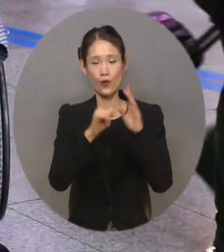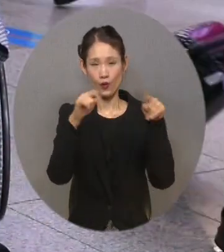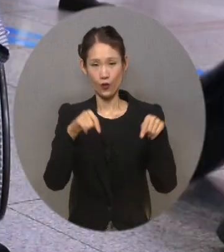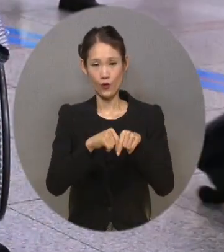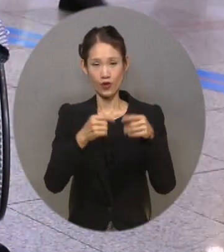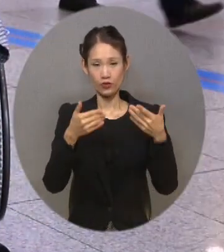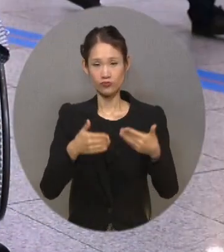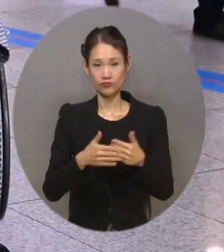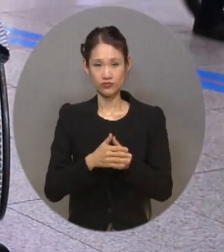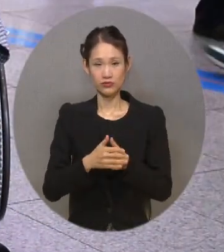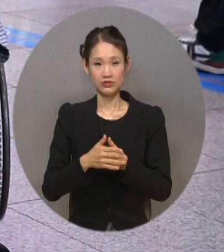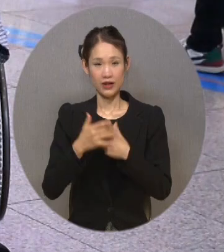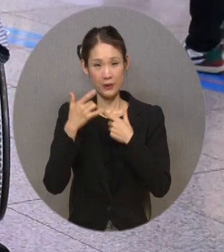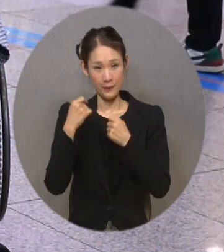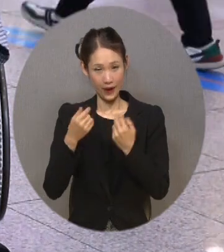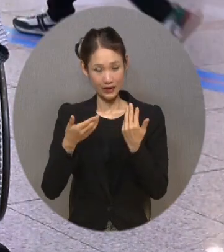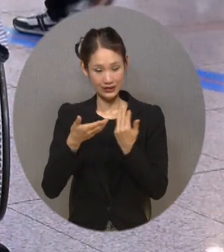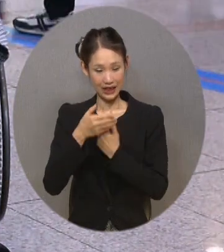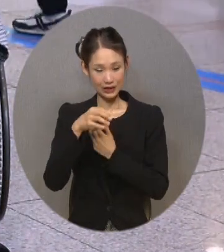우리 제주도 갈 수 있는 거야?